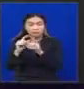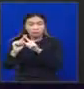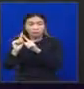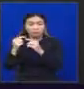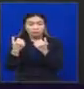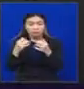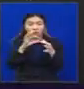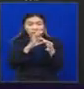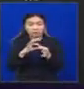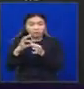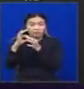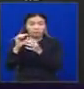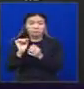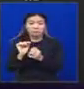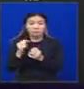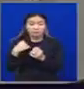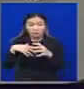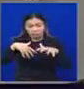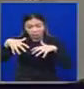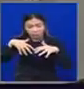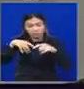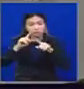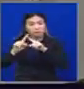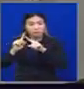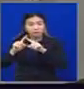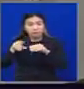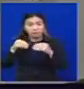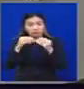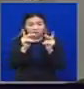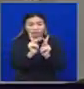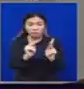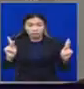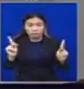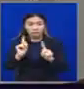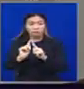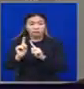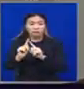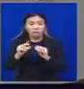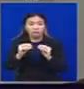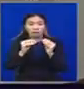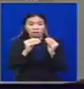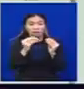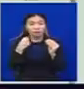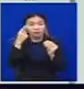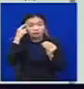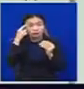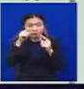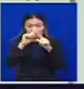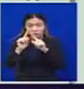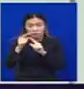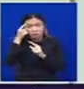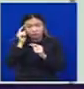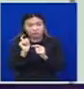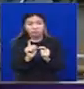ลองค์กรอิสระและควรให้ภาคประชาสังคมร่วมเป็นคณะกรรมการสรรหาองค์กรอิสระได้พร้อมตั้งข้อสังเกตในบทเฉพ